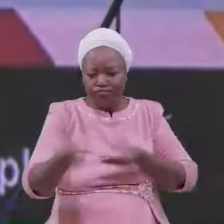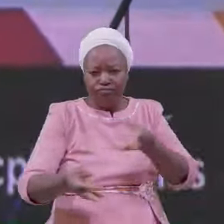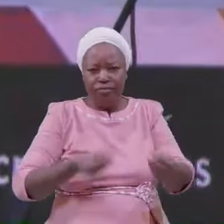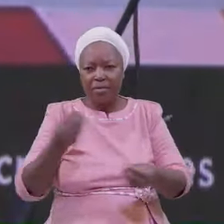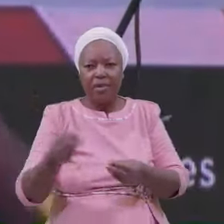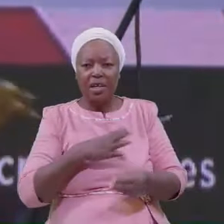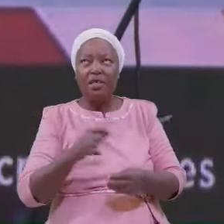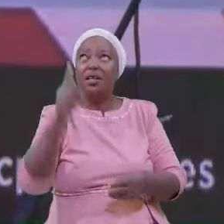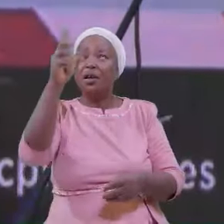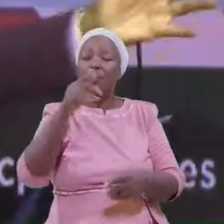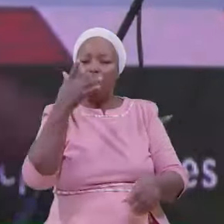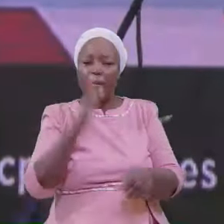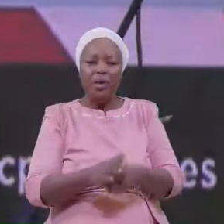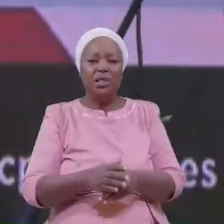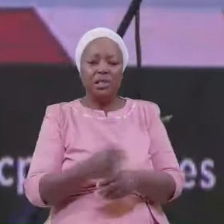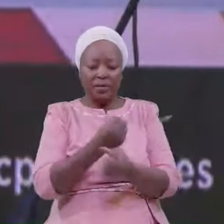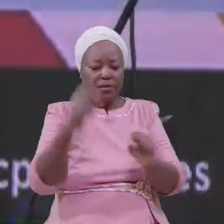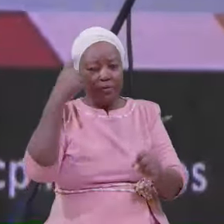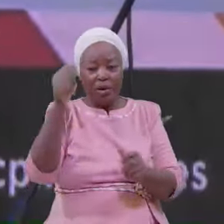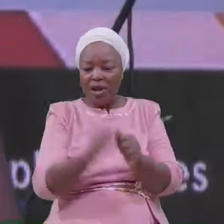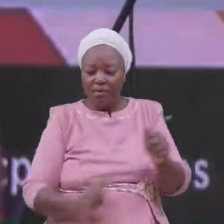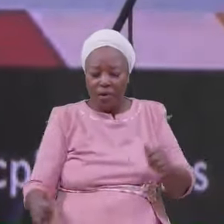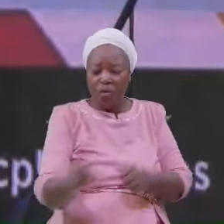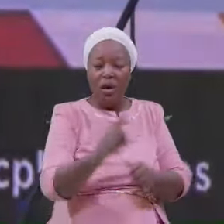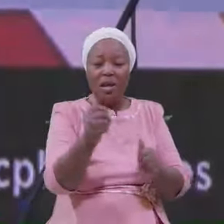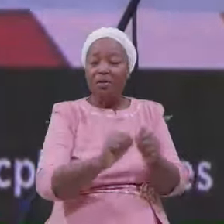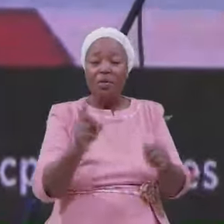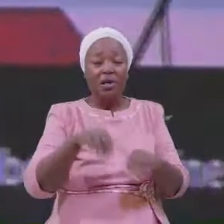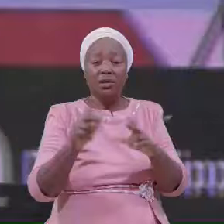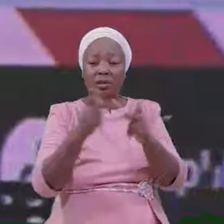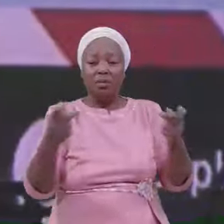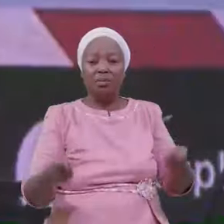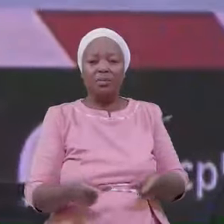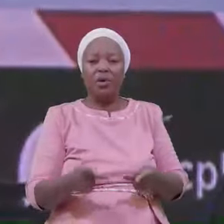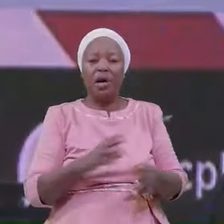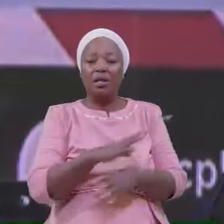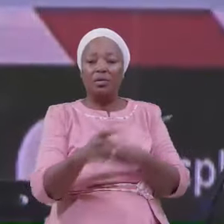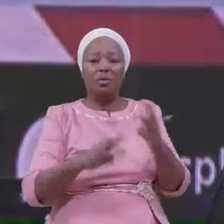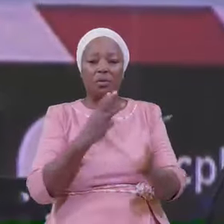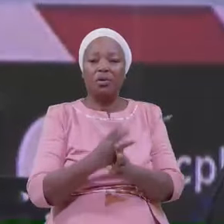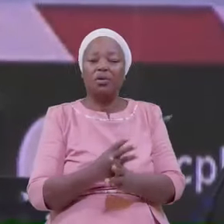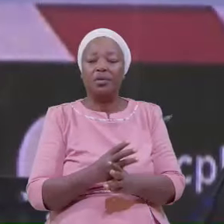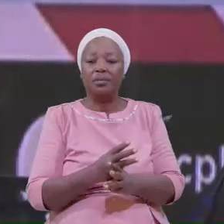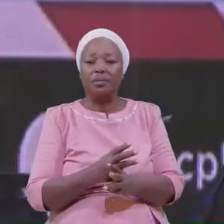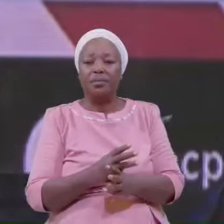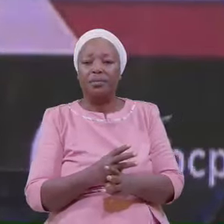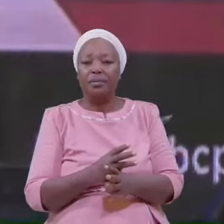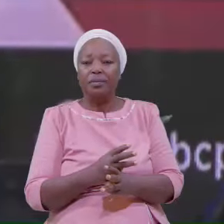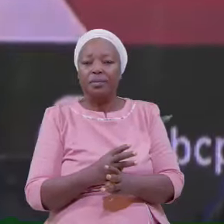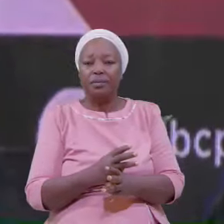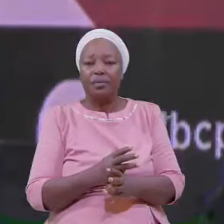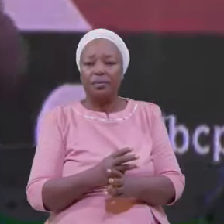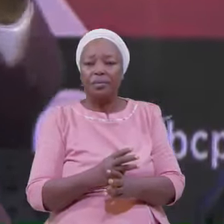for everyone all over the world. Ang lahat ng pangako ng Panginoon ay para sa ating